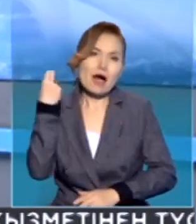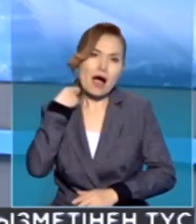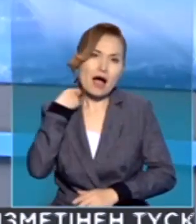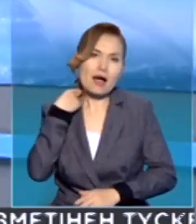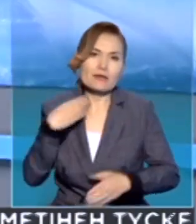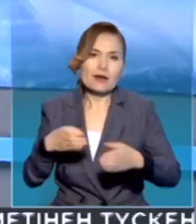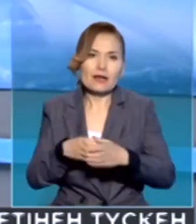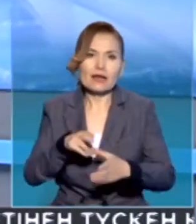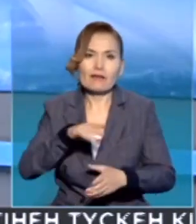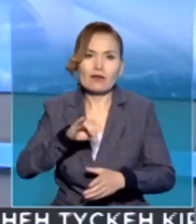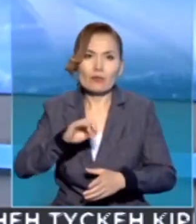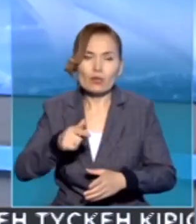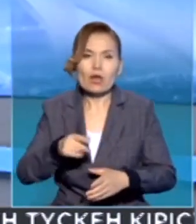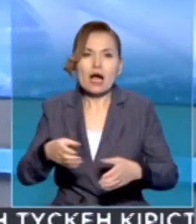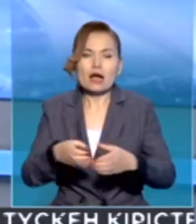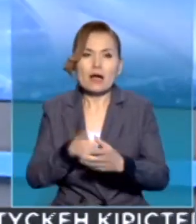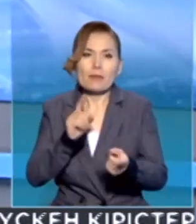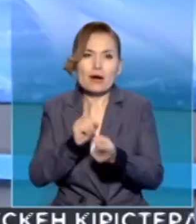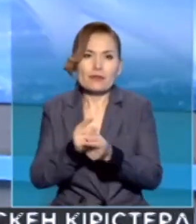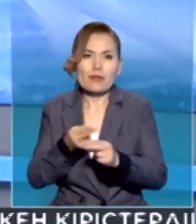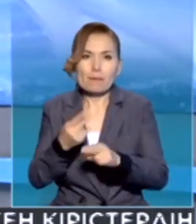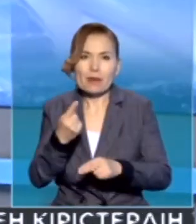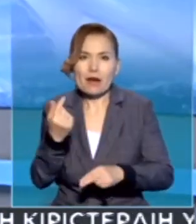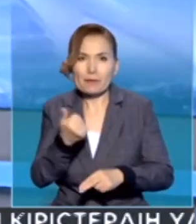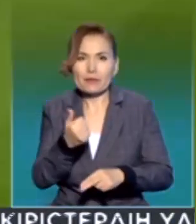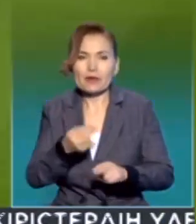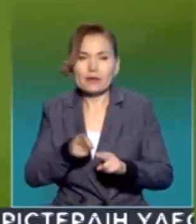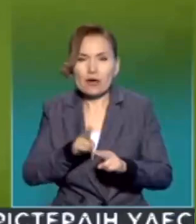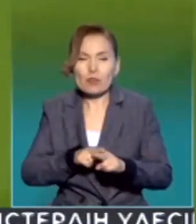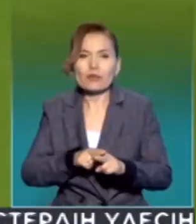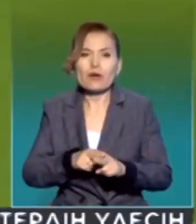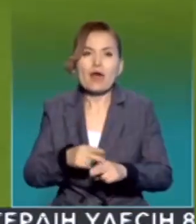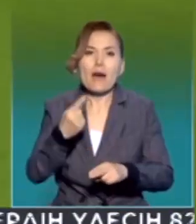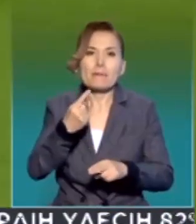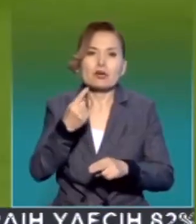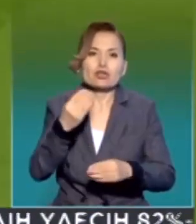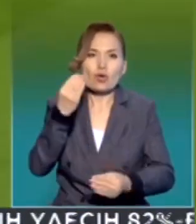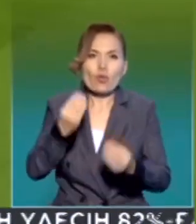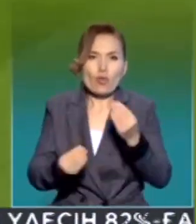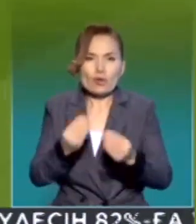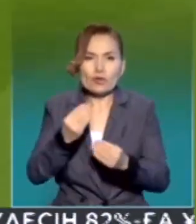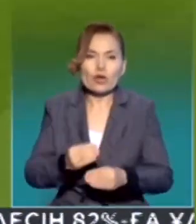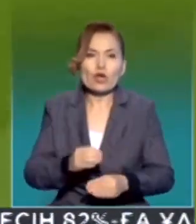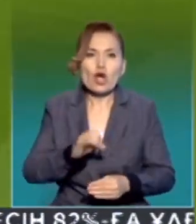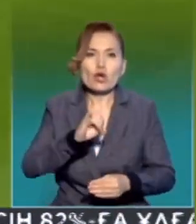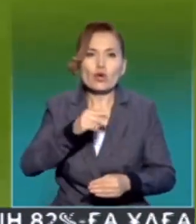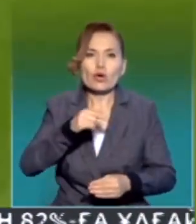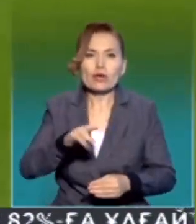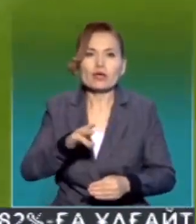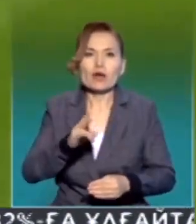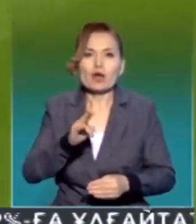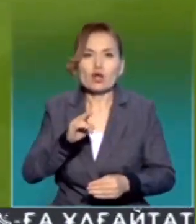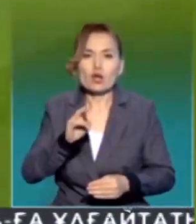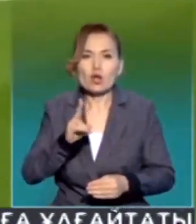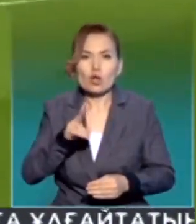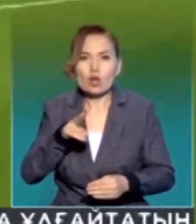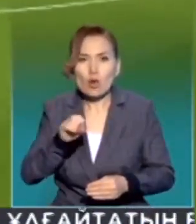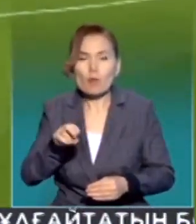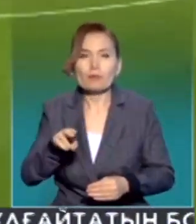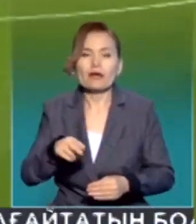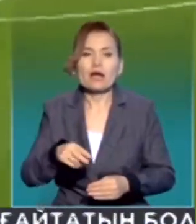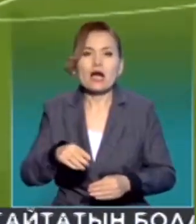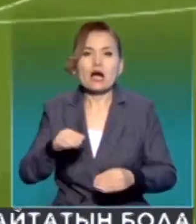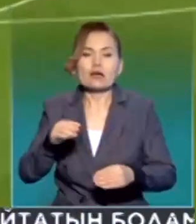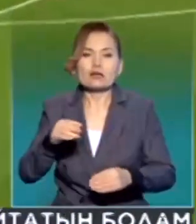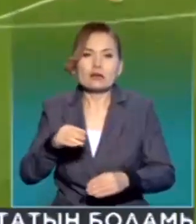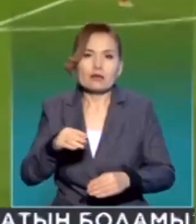Ливерпул құрамасын қабылдайды. Бір апта бұрын Энфилде өткен бірінші ойында Юрген Клоптың шәкірттері 2-0